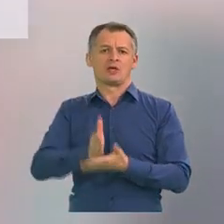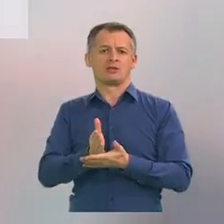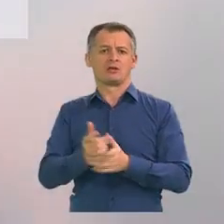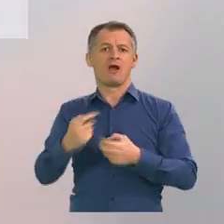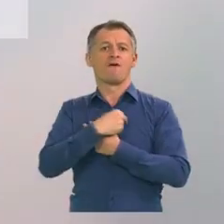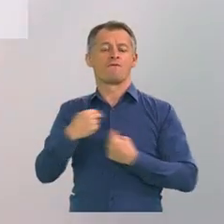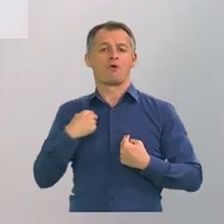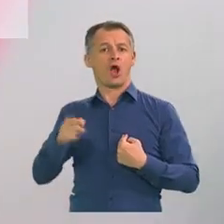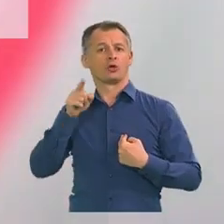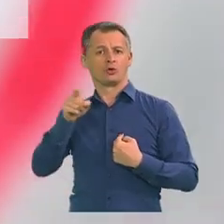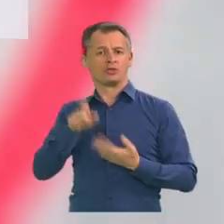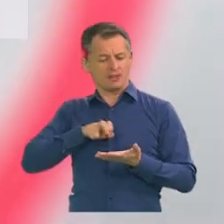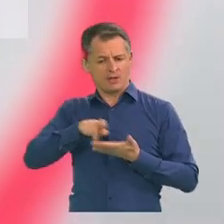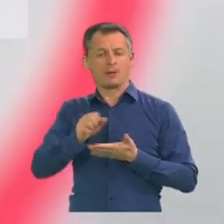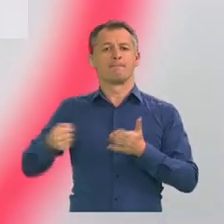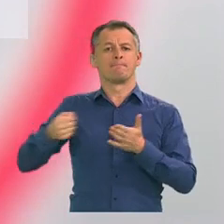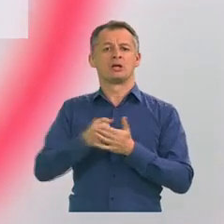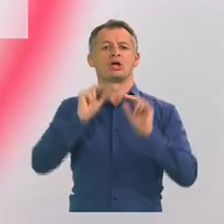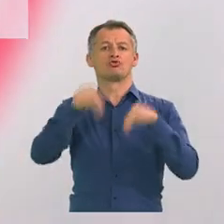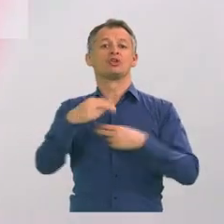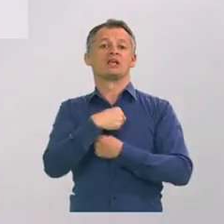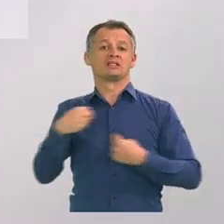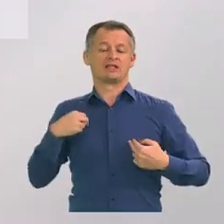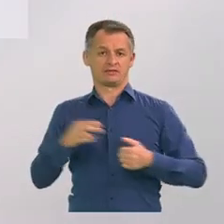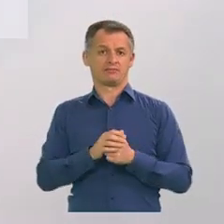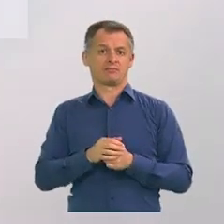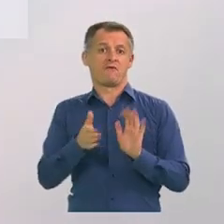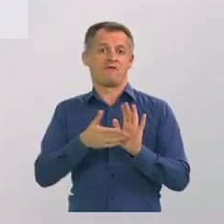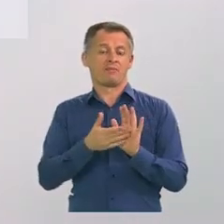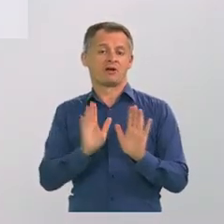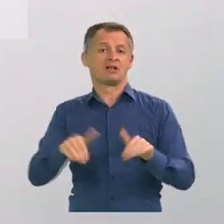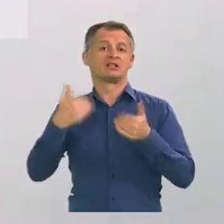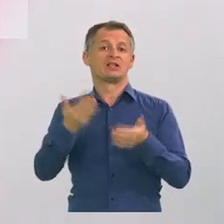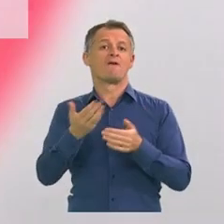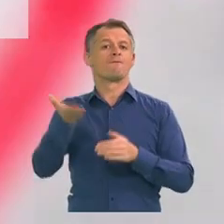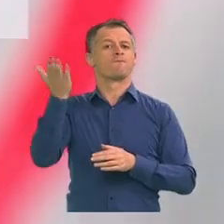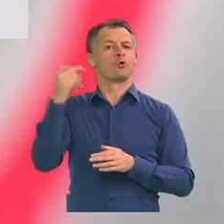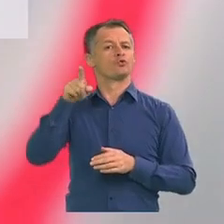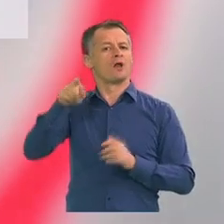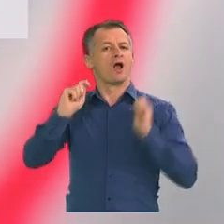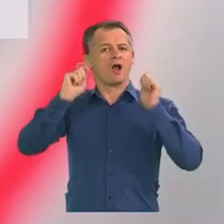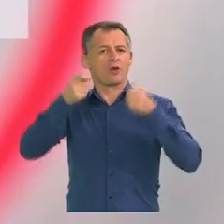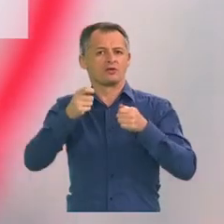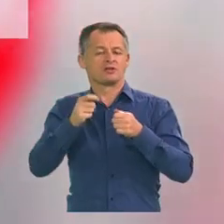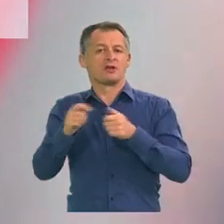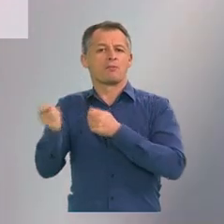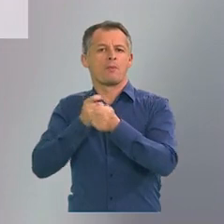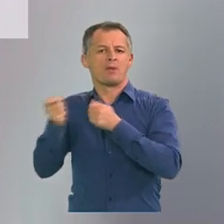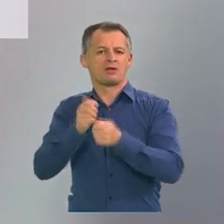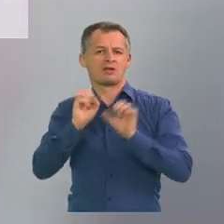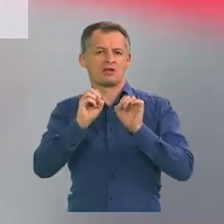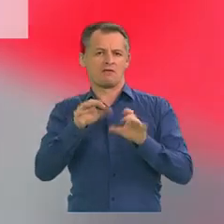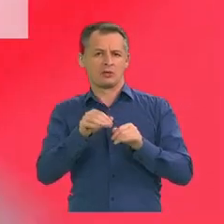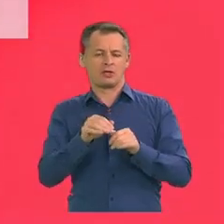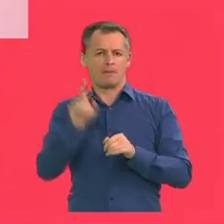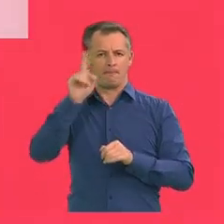său e decis să ducă apărarea în instanță. Acuzațiile pe care i le aduc fostul călugăr sunt de propagare de informații cu